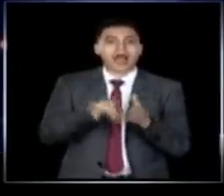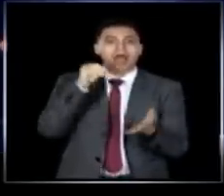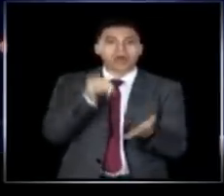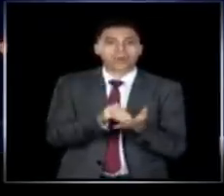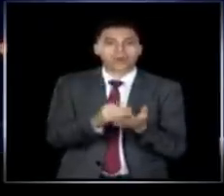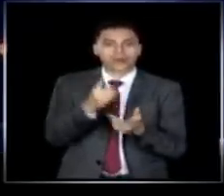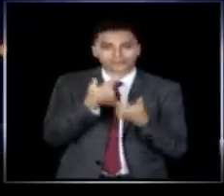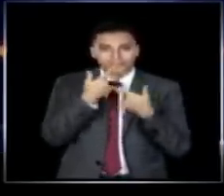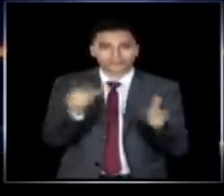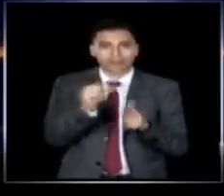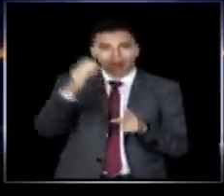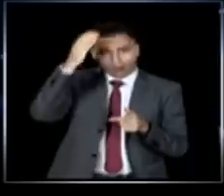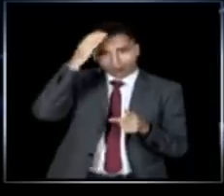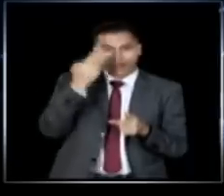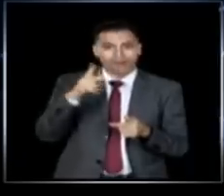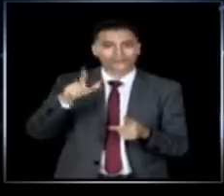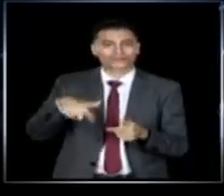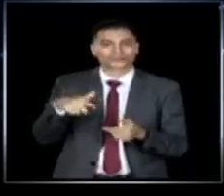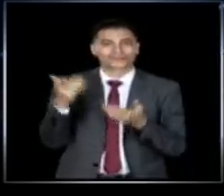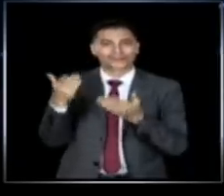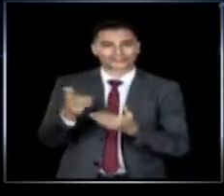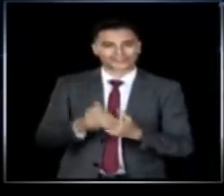الأول لبرنامج العباقرة.